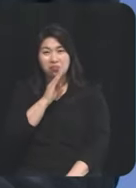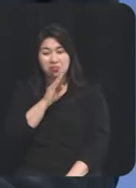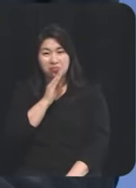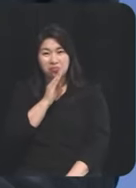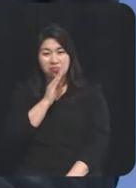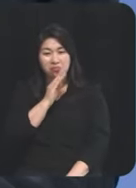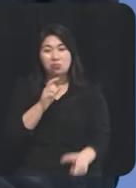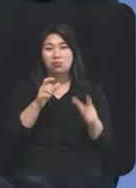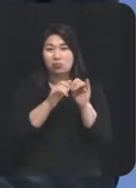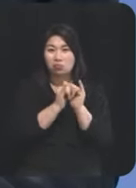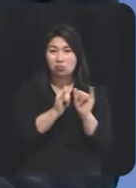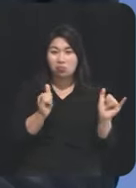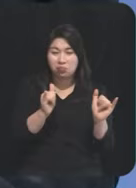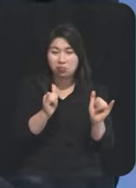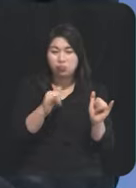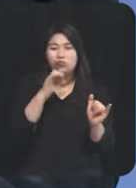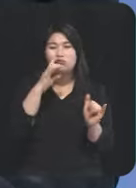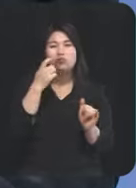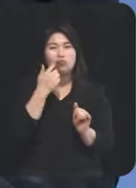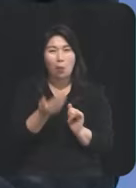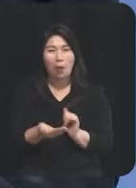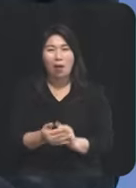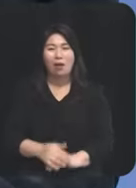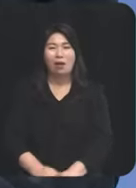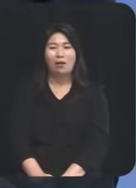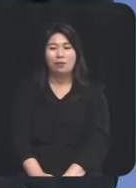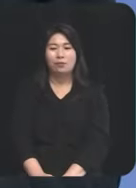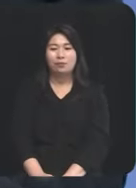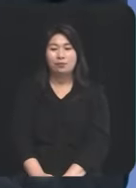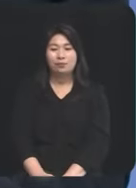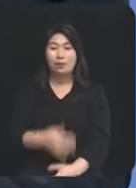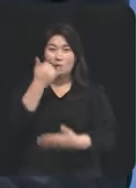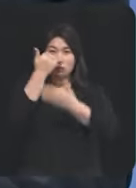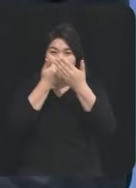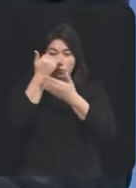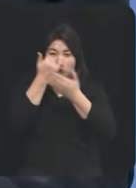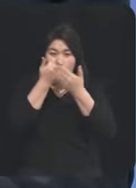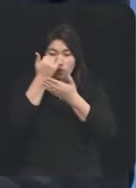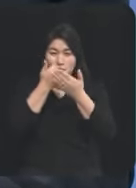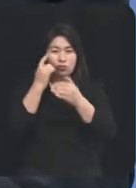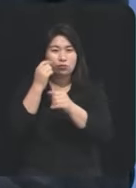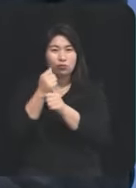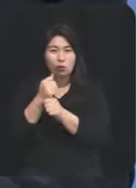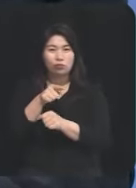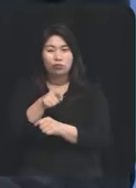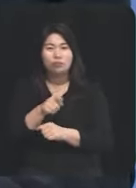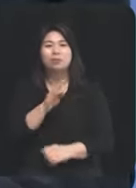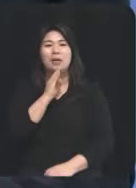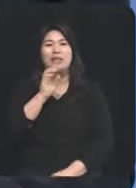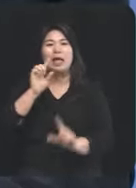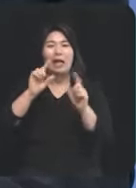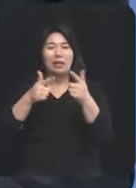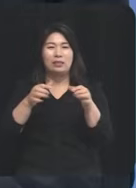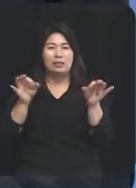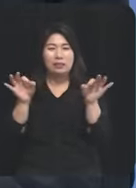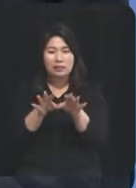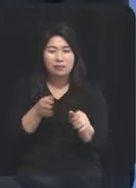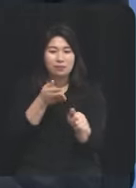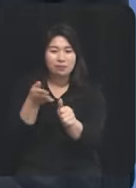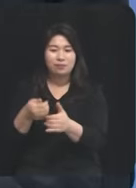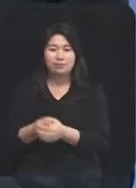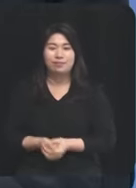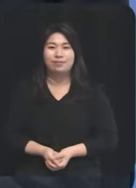우리 도민들께서 여쭤보는 겁니다. 가로세로 연구소는 저는 맞다 아니다로만 좀 짧게 말씀해 가로세로 주시죠.